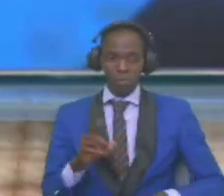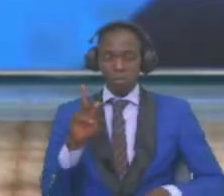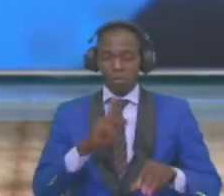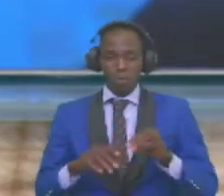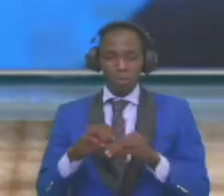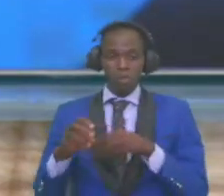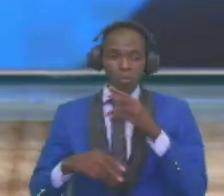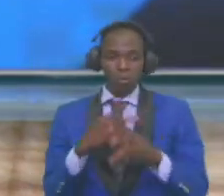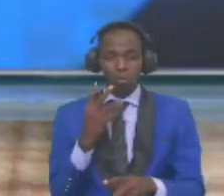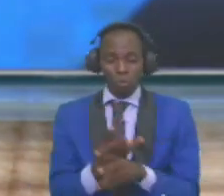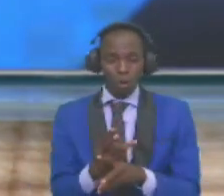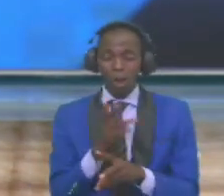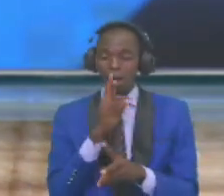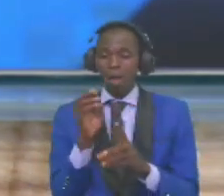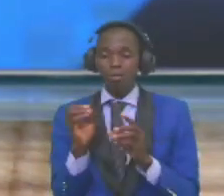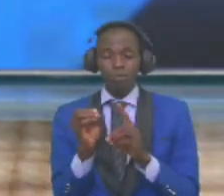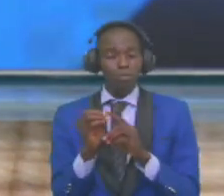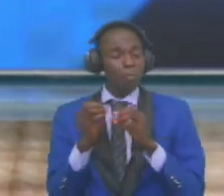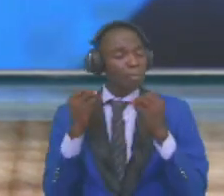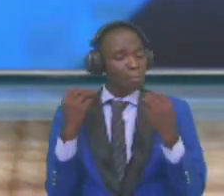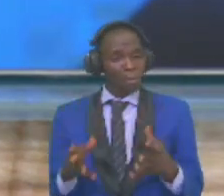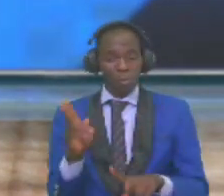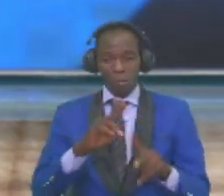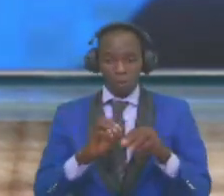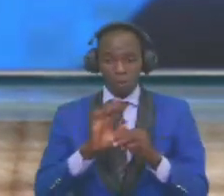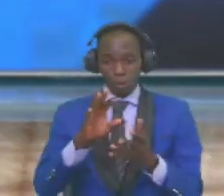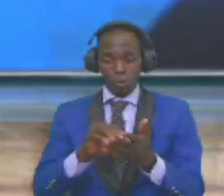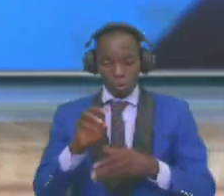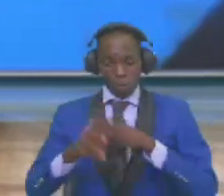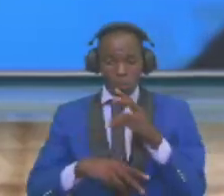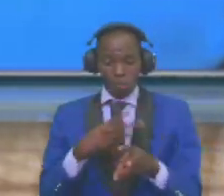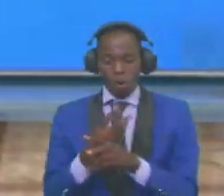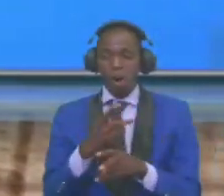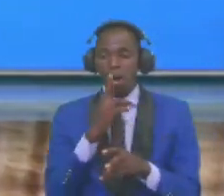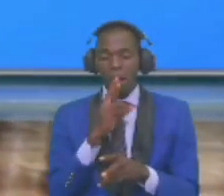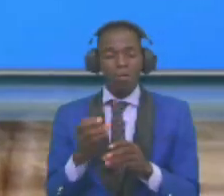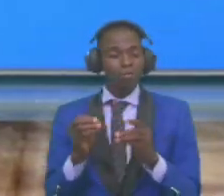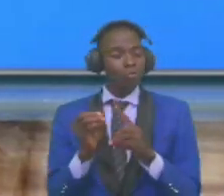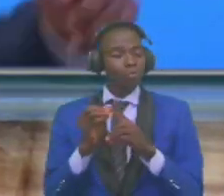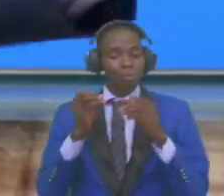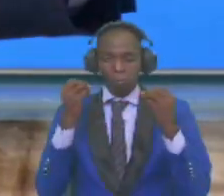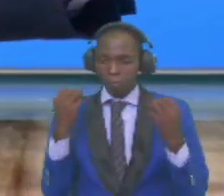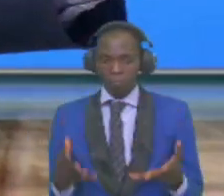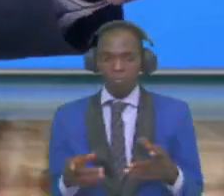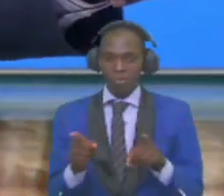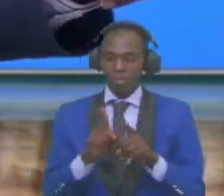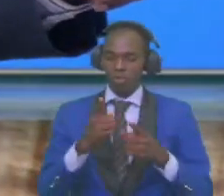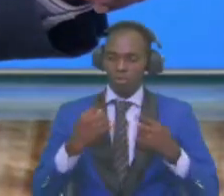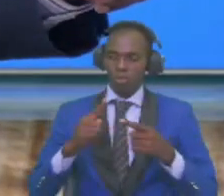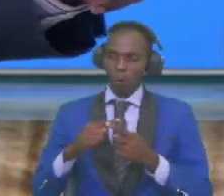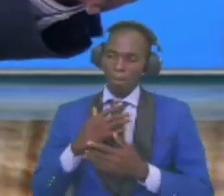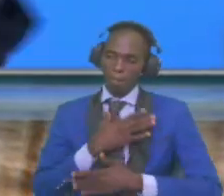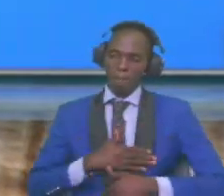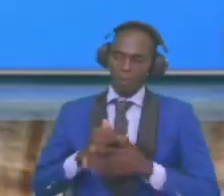innombrables les ja dans votre monde sont trop nombreux l'autre petit essai de peyras et les si